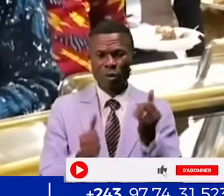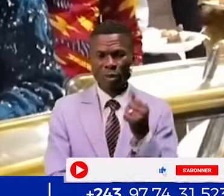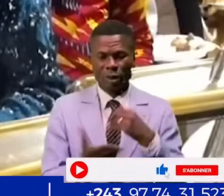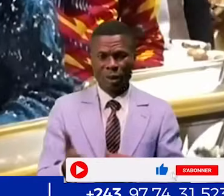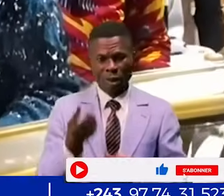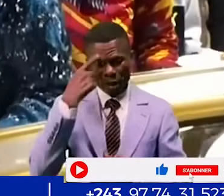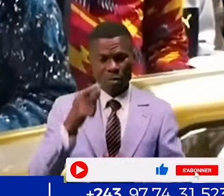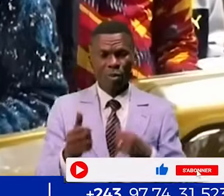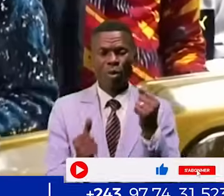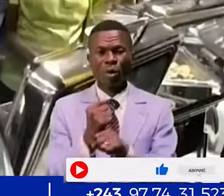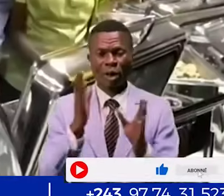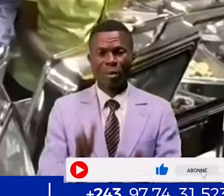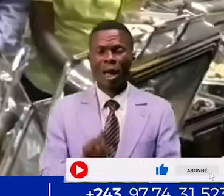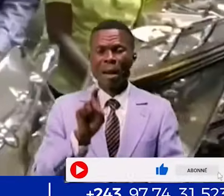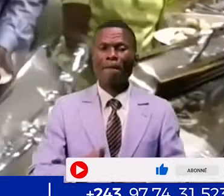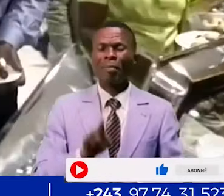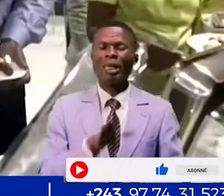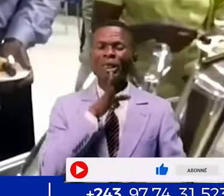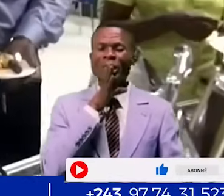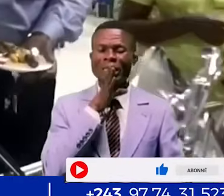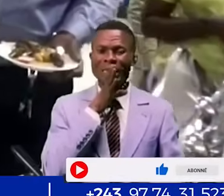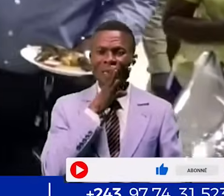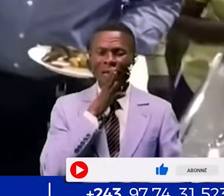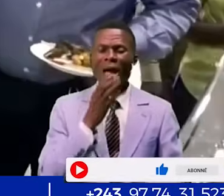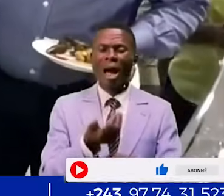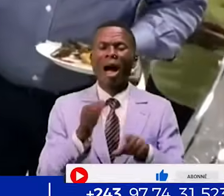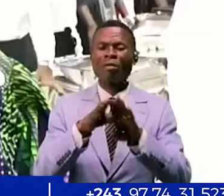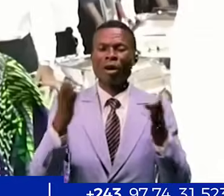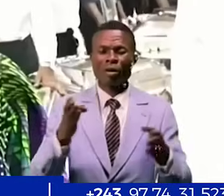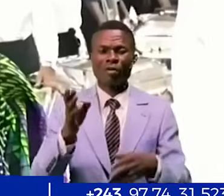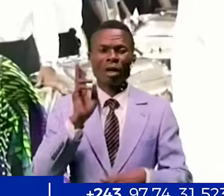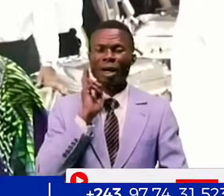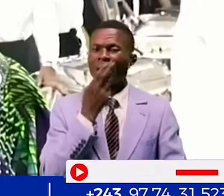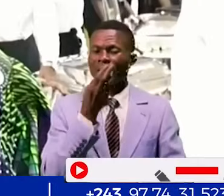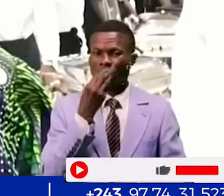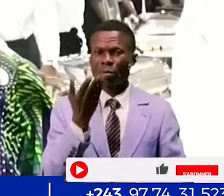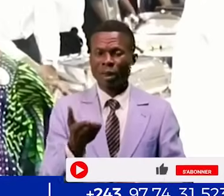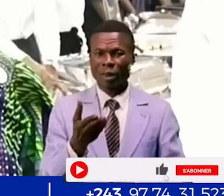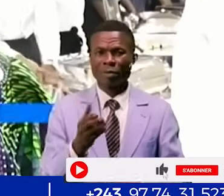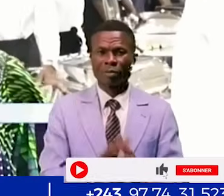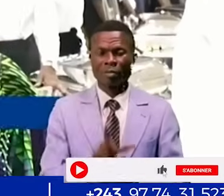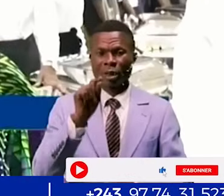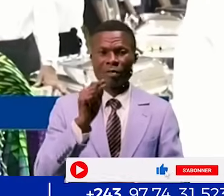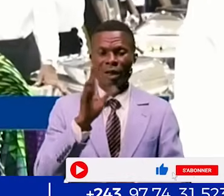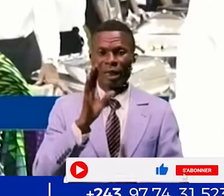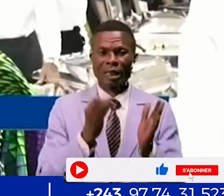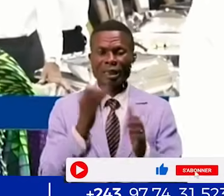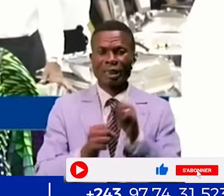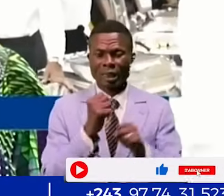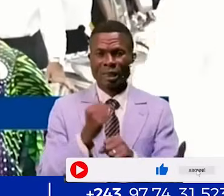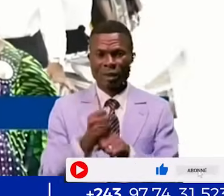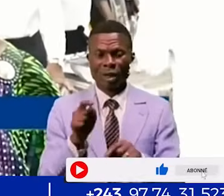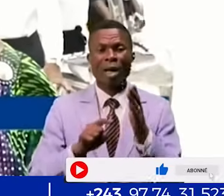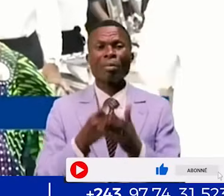Pour le bénéficiaire, l'attente a été longue avant l'ouverture de ce restaurant. Ça fait 27 ans que je suis dans cette maison. C'est